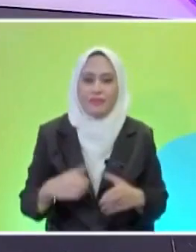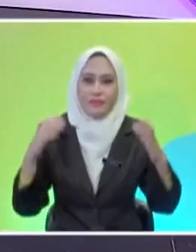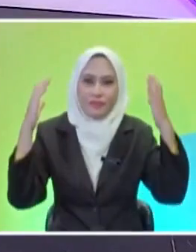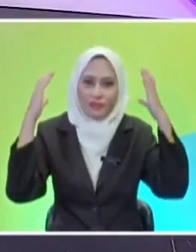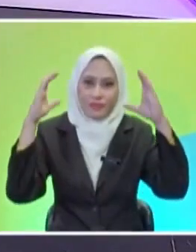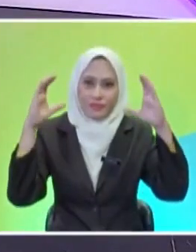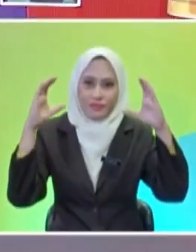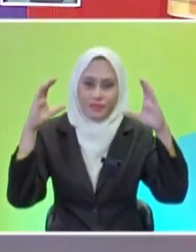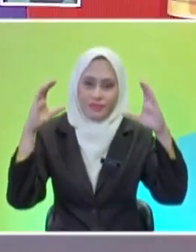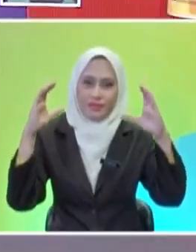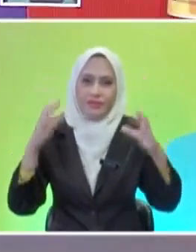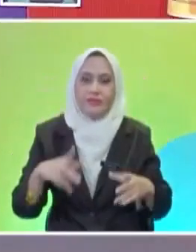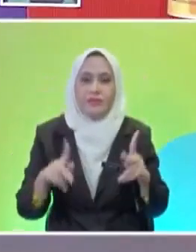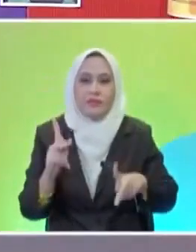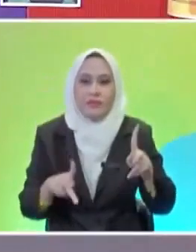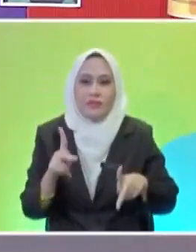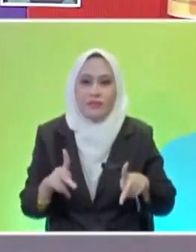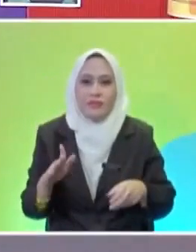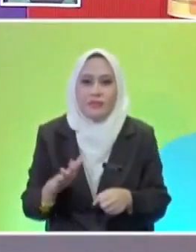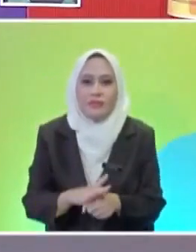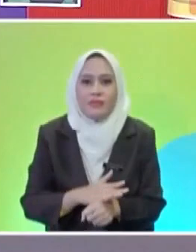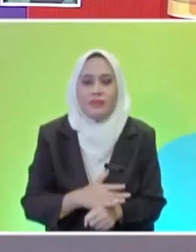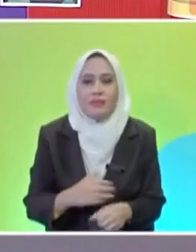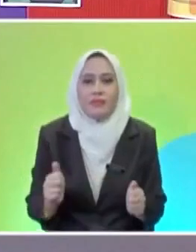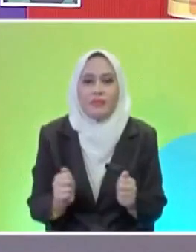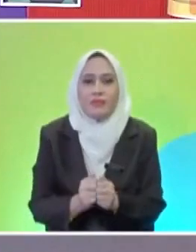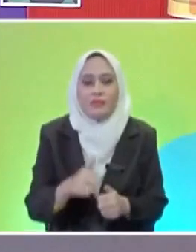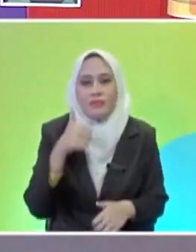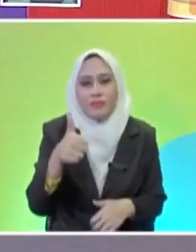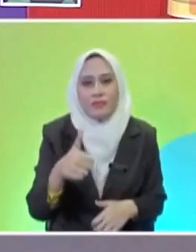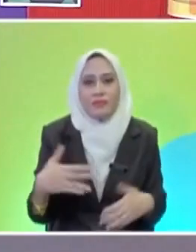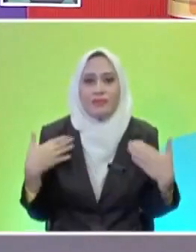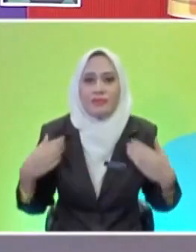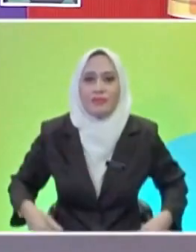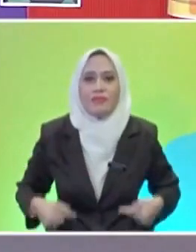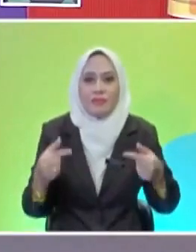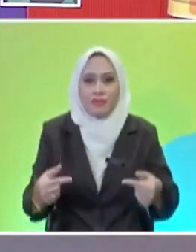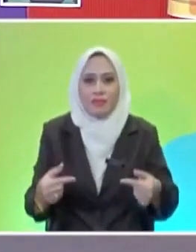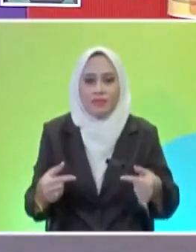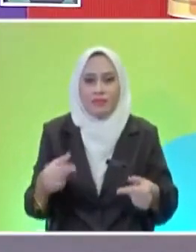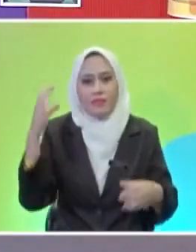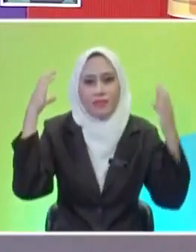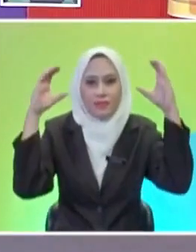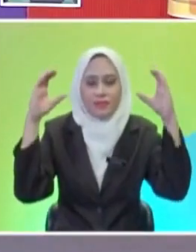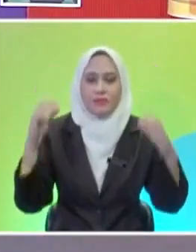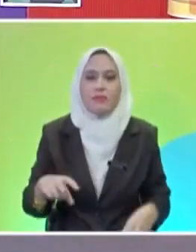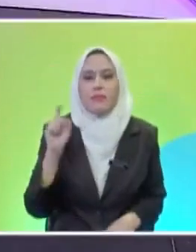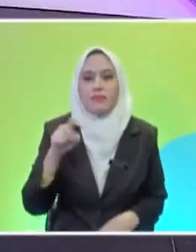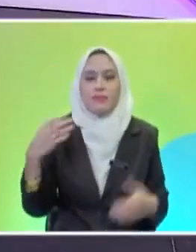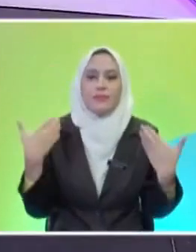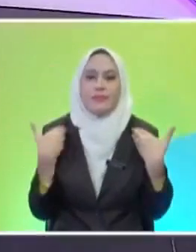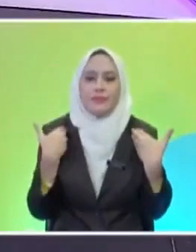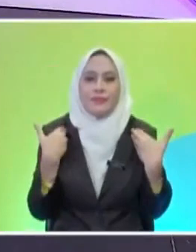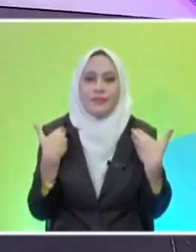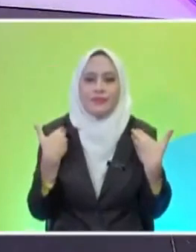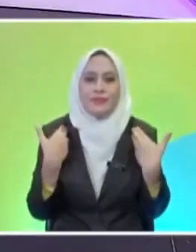cikgu cakap saya lengkap ni dengan bagus ni, cikgu, ada ganjaran ke, cikgu? Ya, mesti ada punya. Sebab dapat buat selesaikan